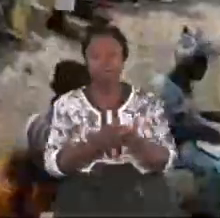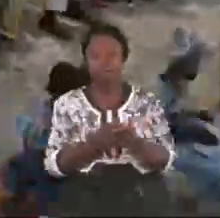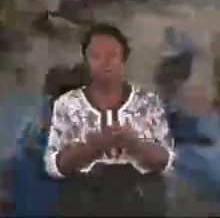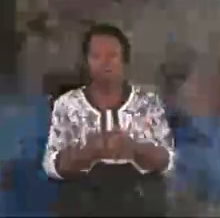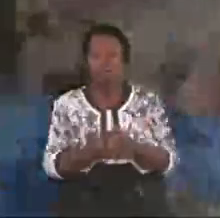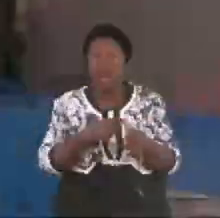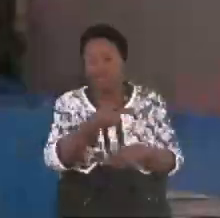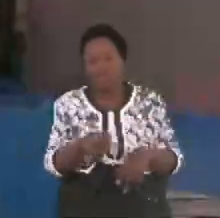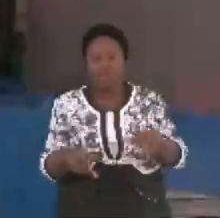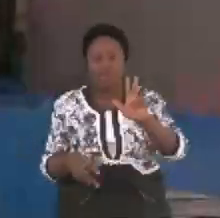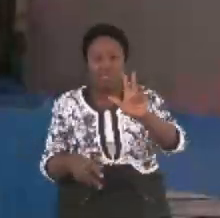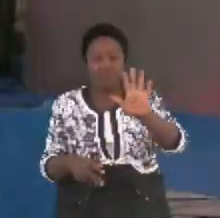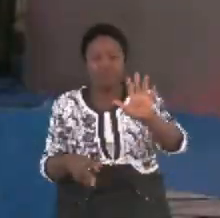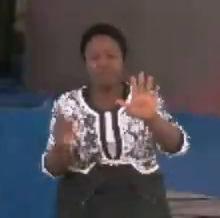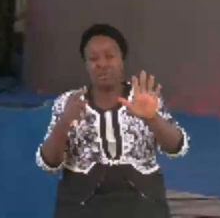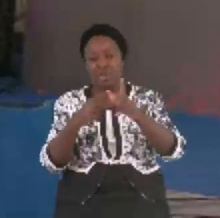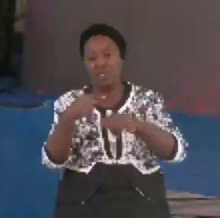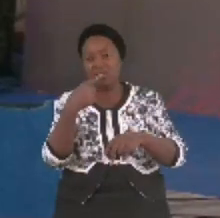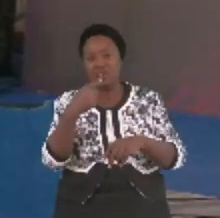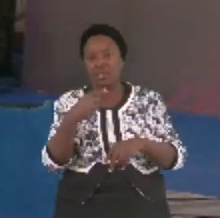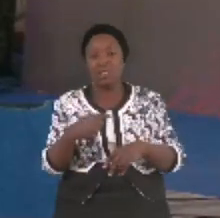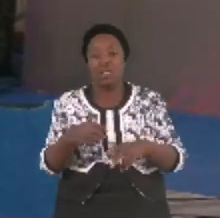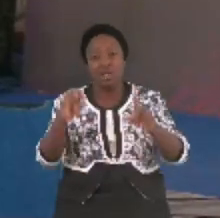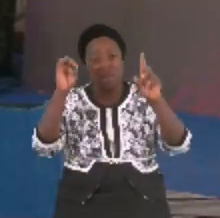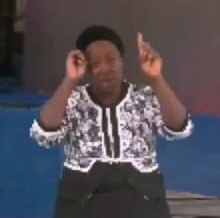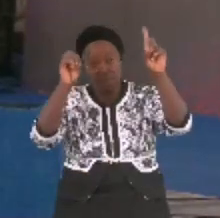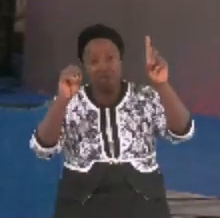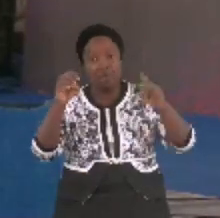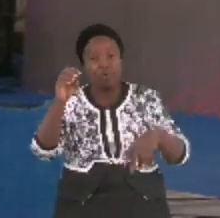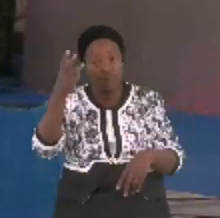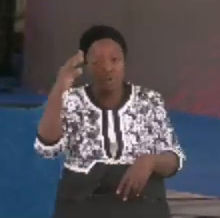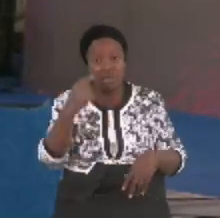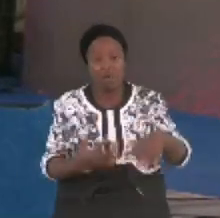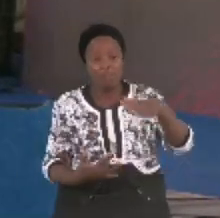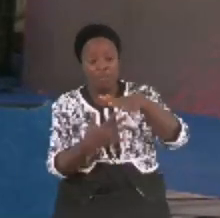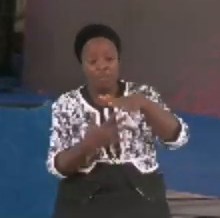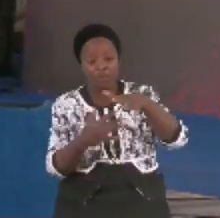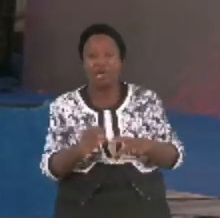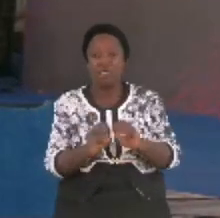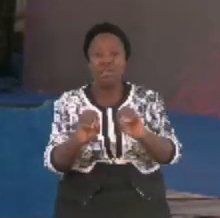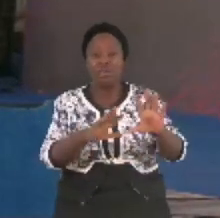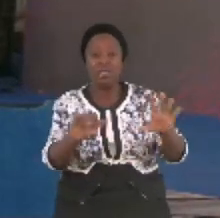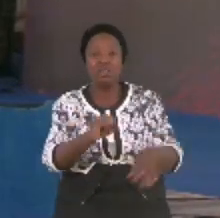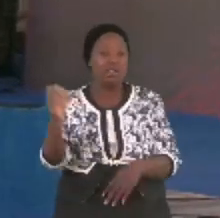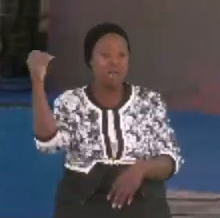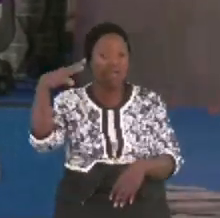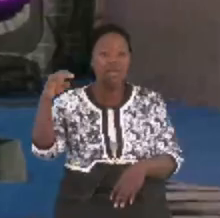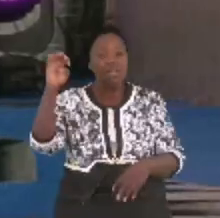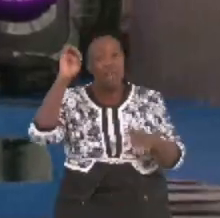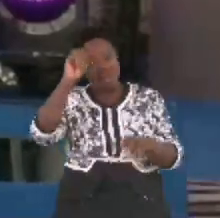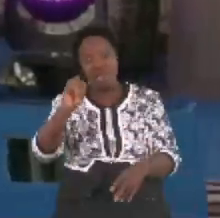verset 33. Vous avez envoyé vers Jean et il a rendu témoignage à la vérité. Comment? Verset 35. Jean était la lampe qui brûle.